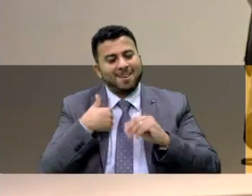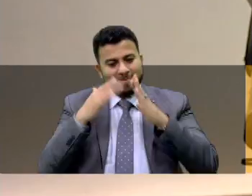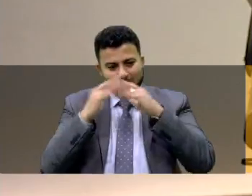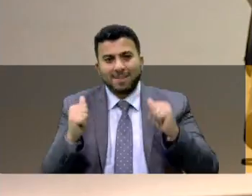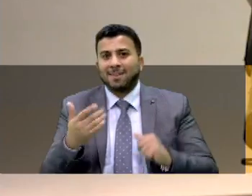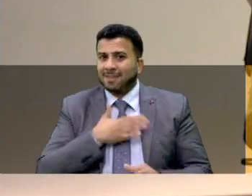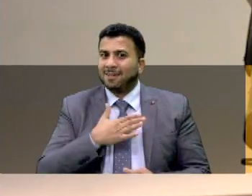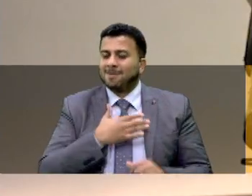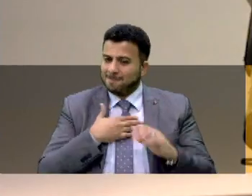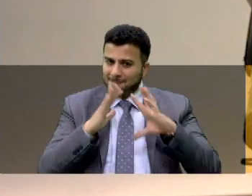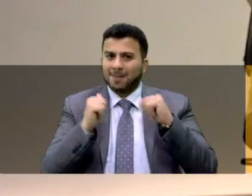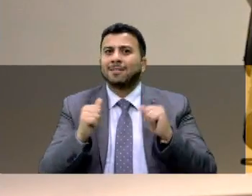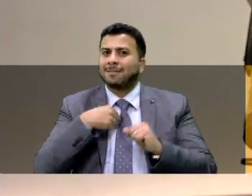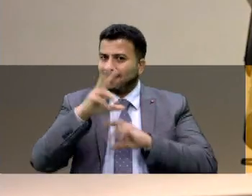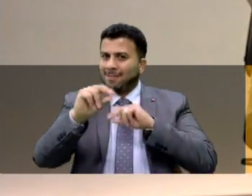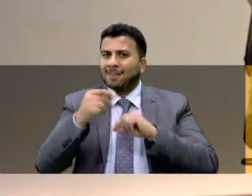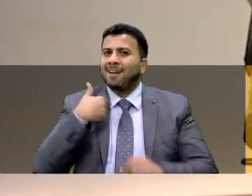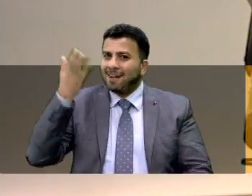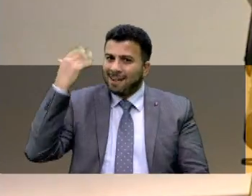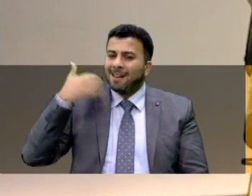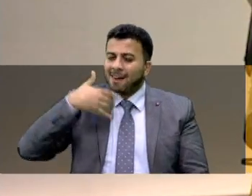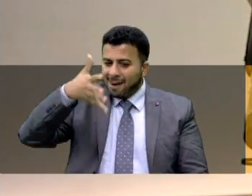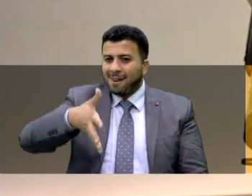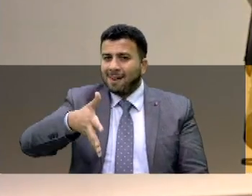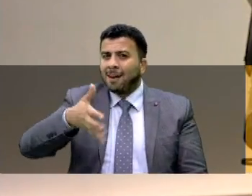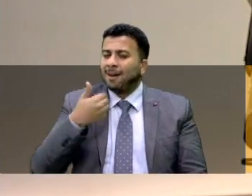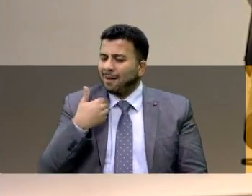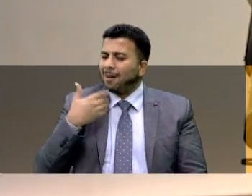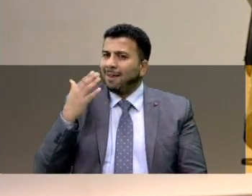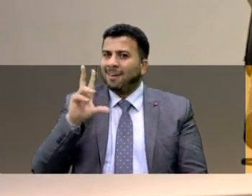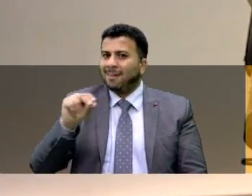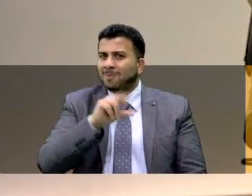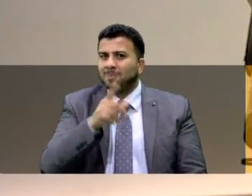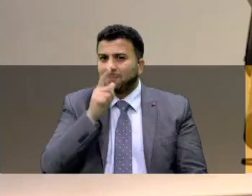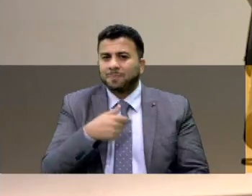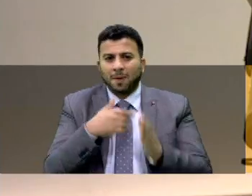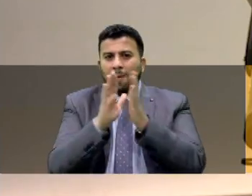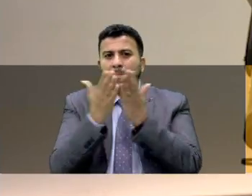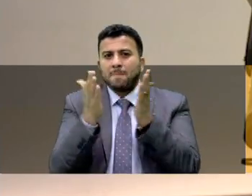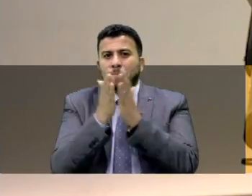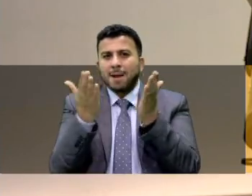فأنا كنت لي أنا كنت وأنا صغير يعني كانت لي مجلة